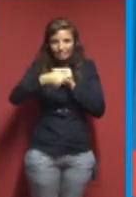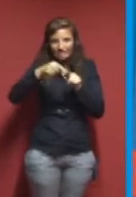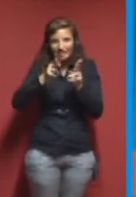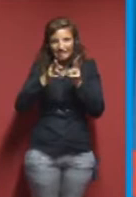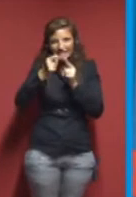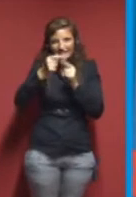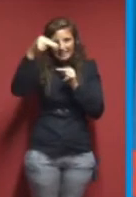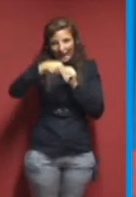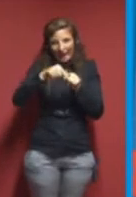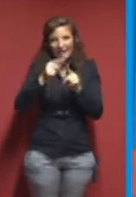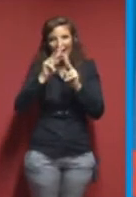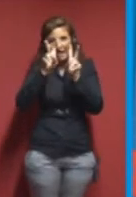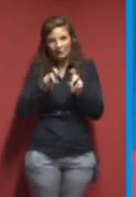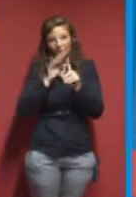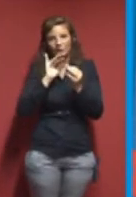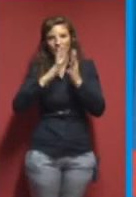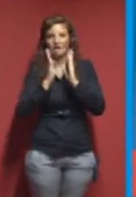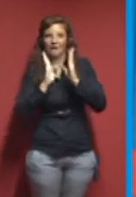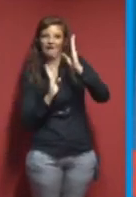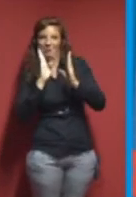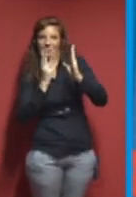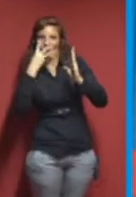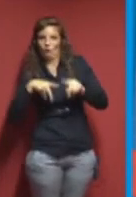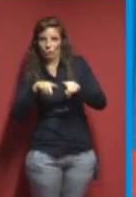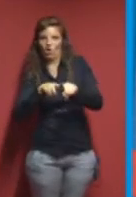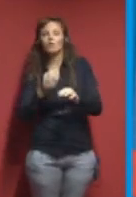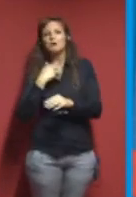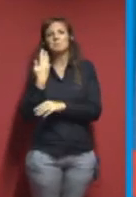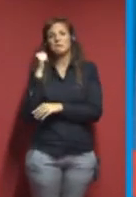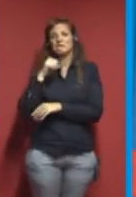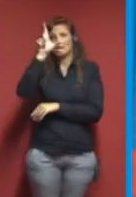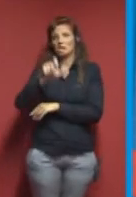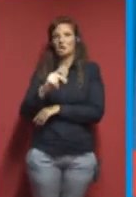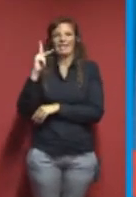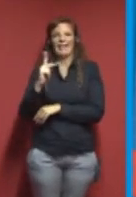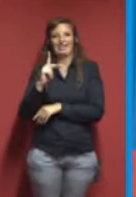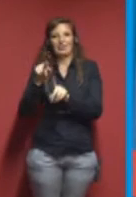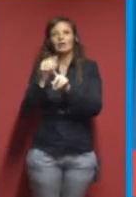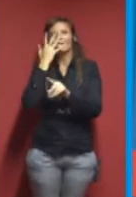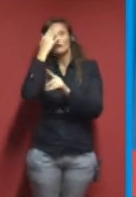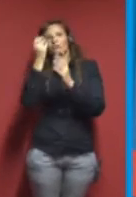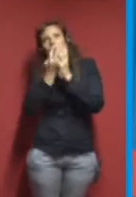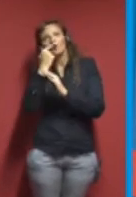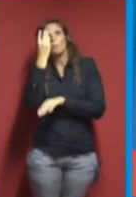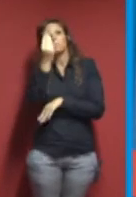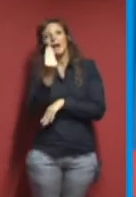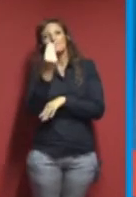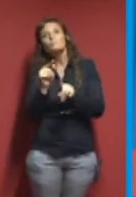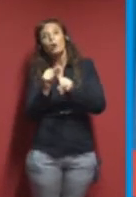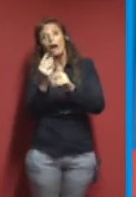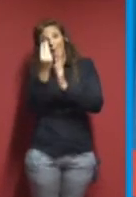c'è una signora che scaricate che voleva creare appunto queste bambole particolari che avessero un po un aspetto